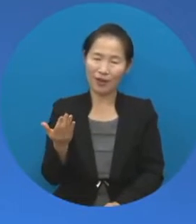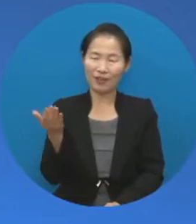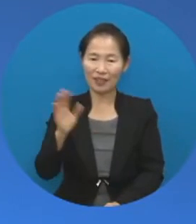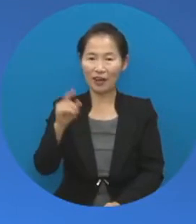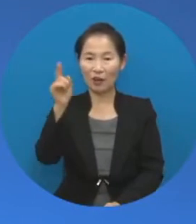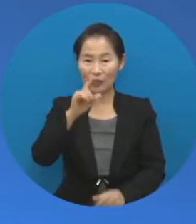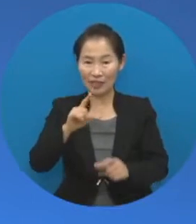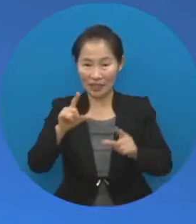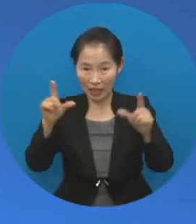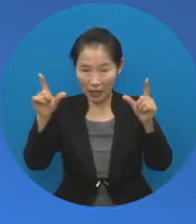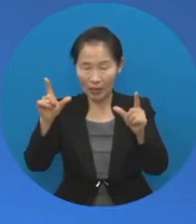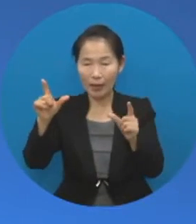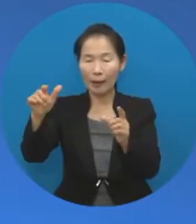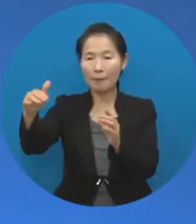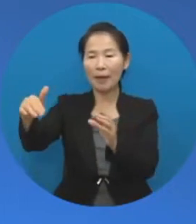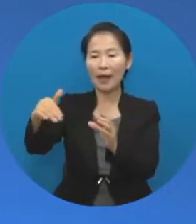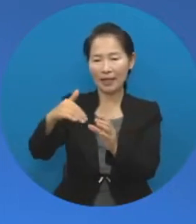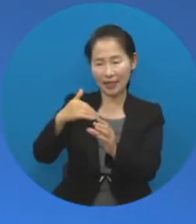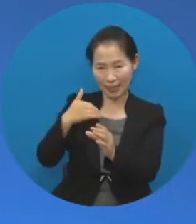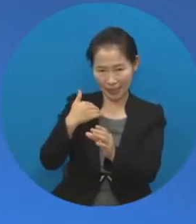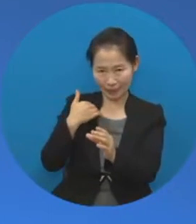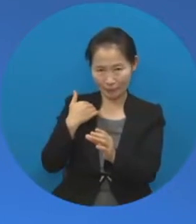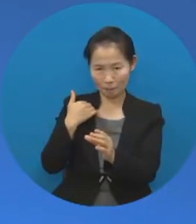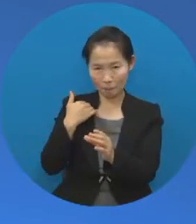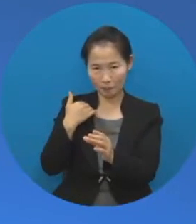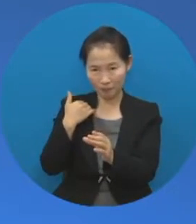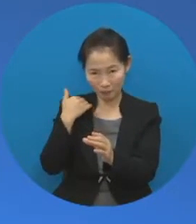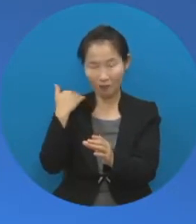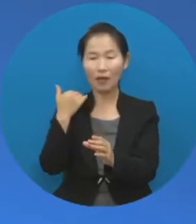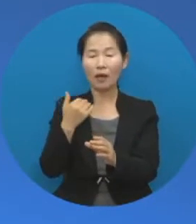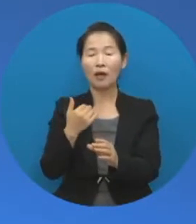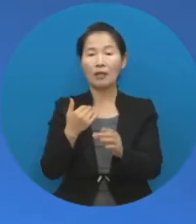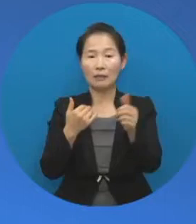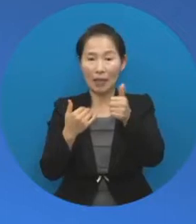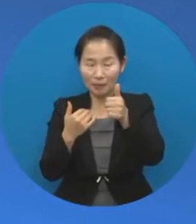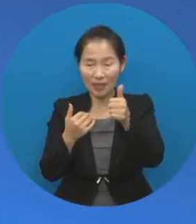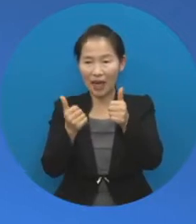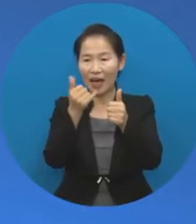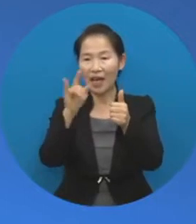그 이메일 한 통이 왔어요. 미스터 헤븐이란 제목으로.